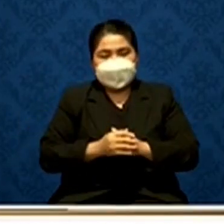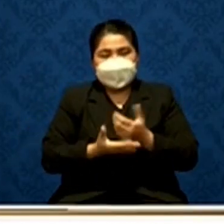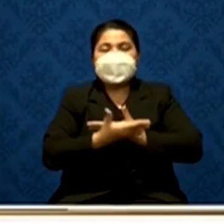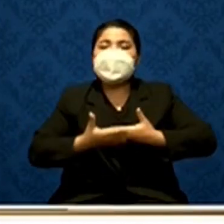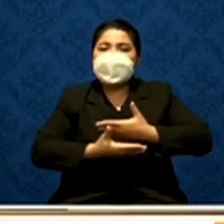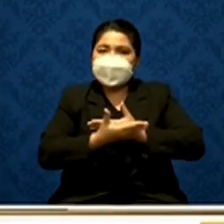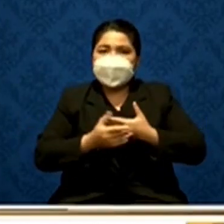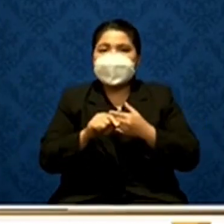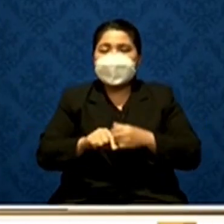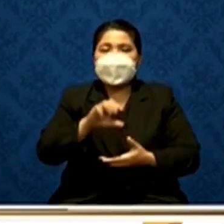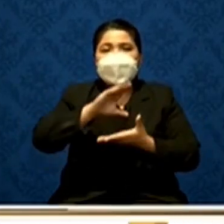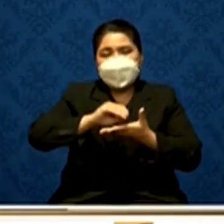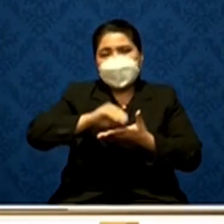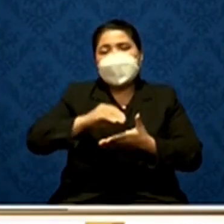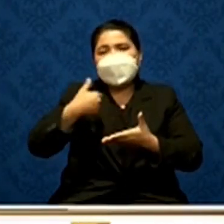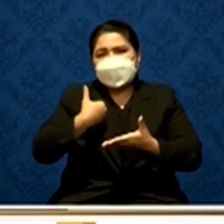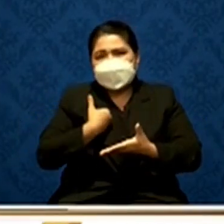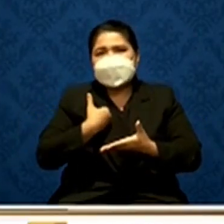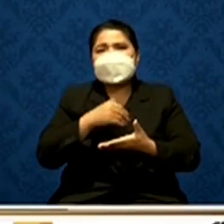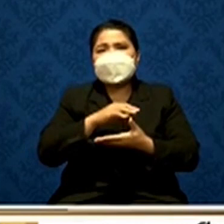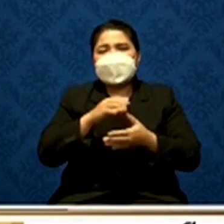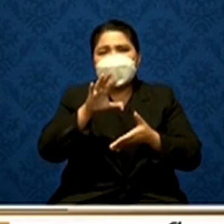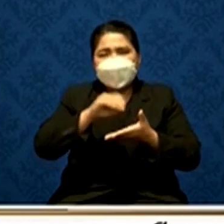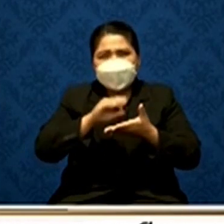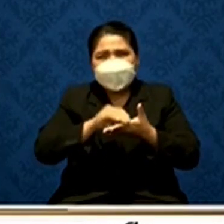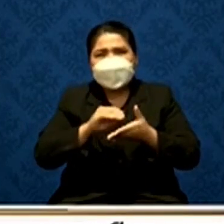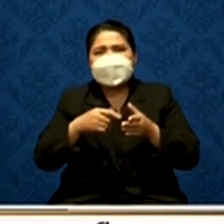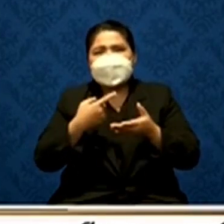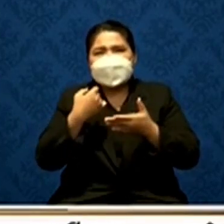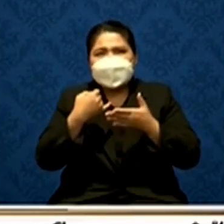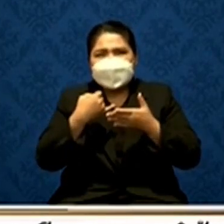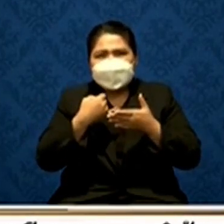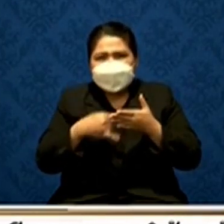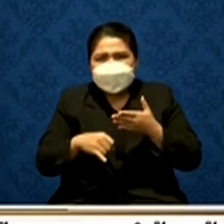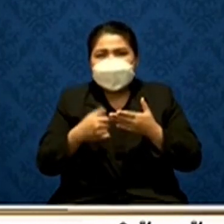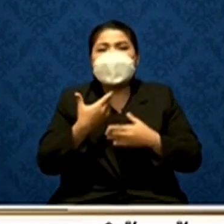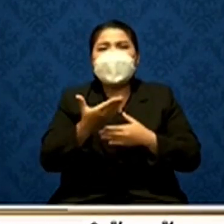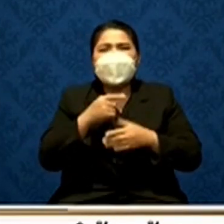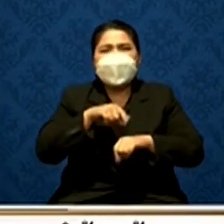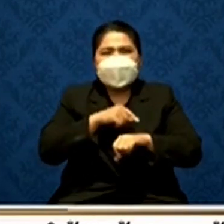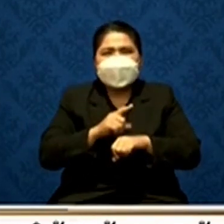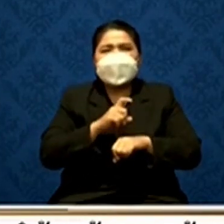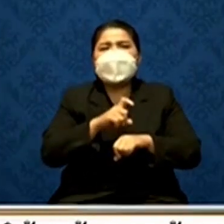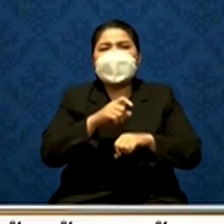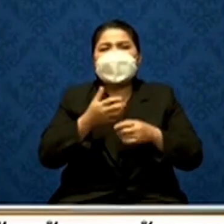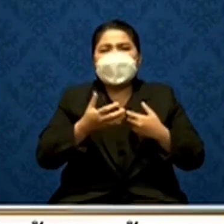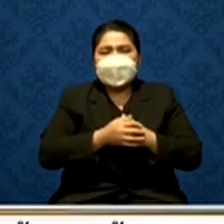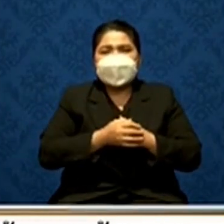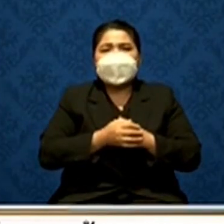เปที่มาของข้มลที่คาดเคลอนในสารตสคัเปอย่างยิ่งขอรษัธทธครัเพื่ไมใหเวลาขทธภาผมรัษา